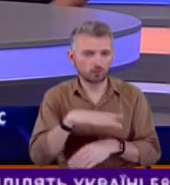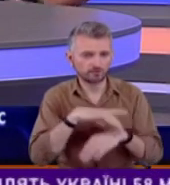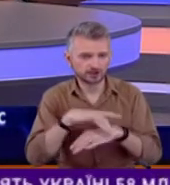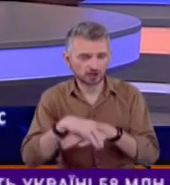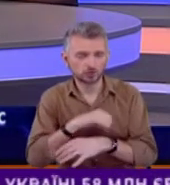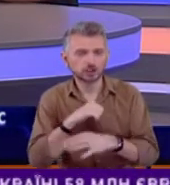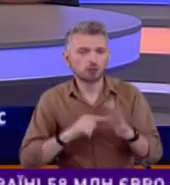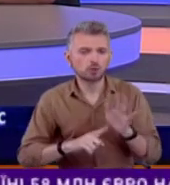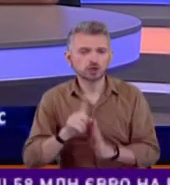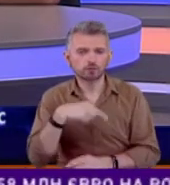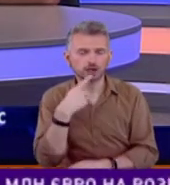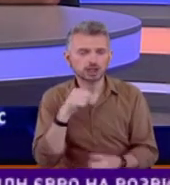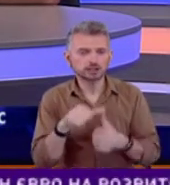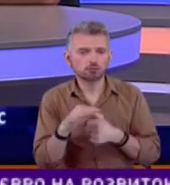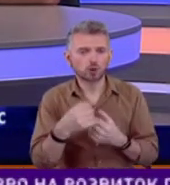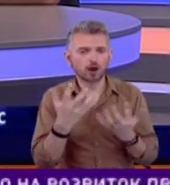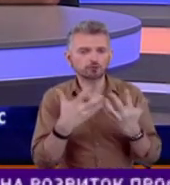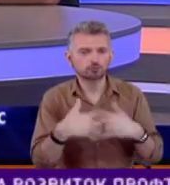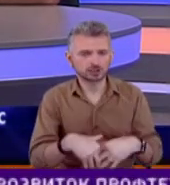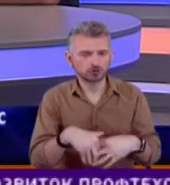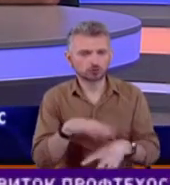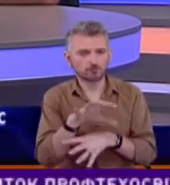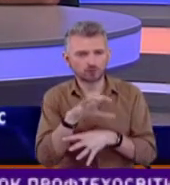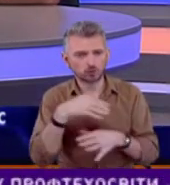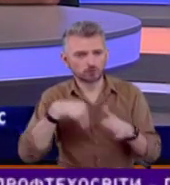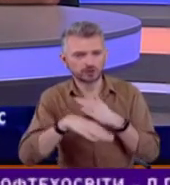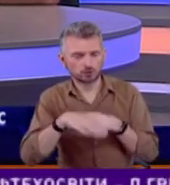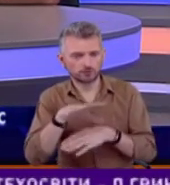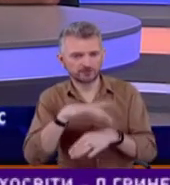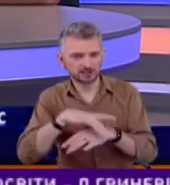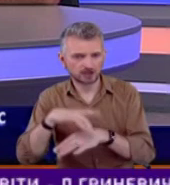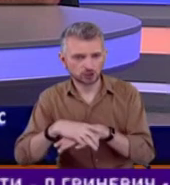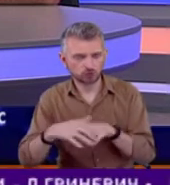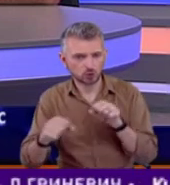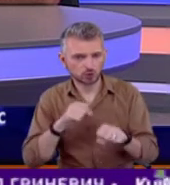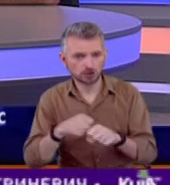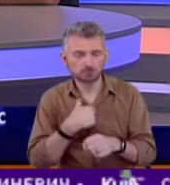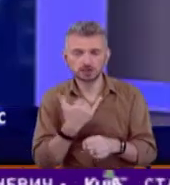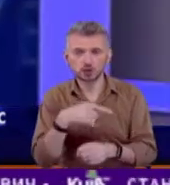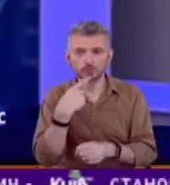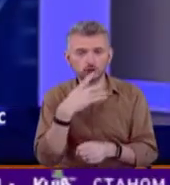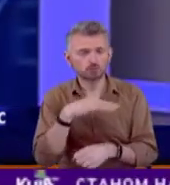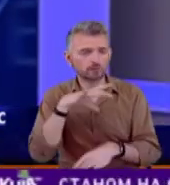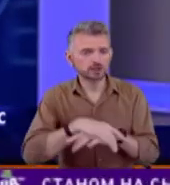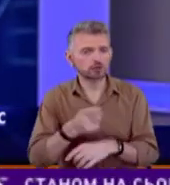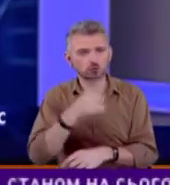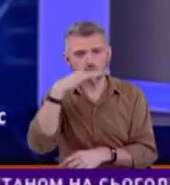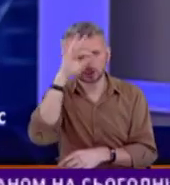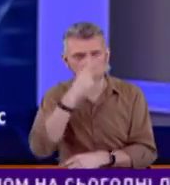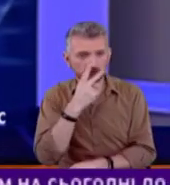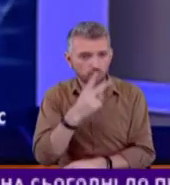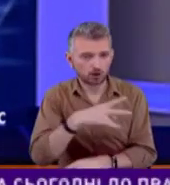самому початку говорили саме про автоматичну фото-відеофіксацію порушень. Тому що ми говоримо зараз про фіксацію того, що поліцейський